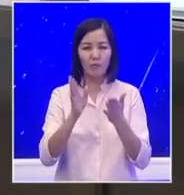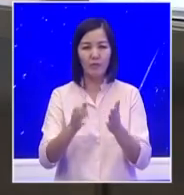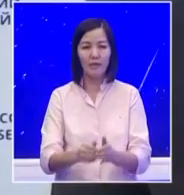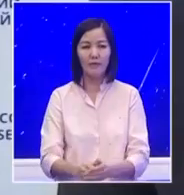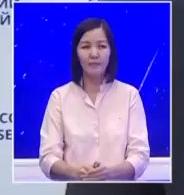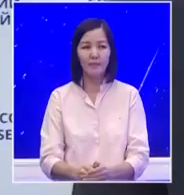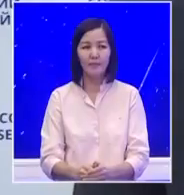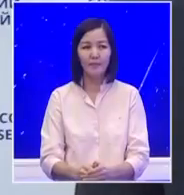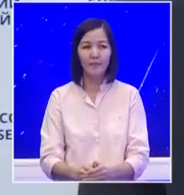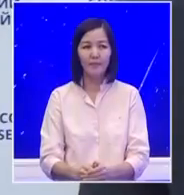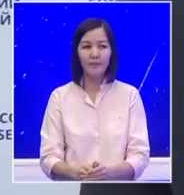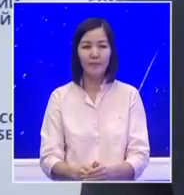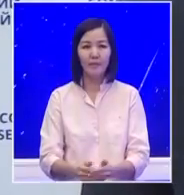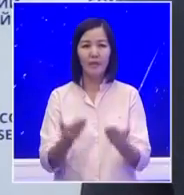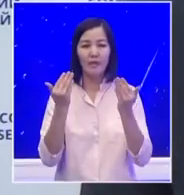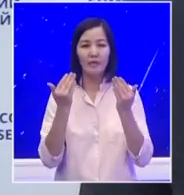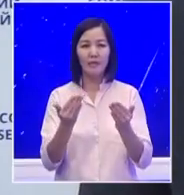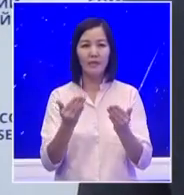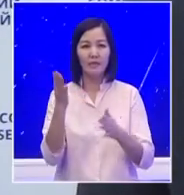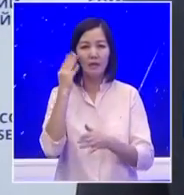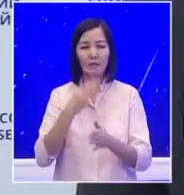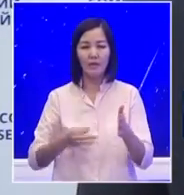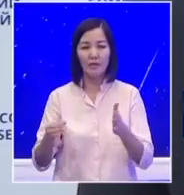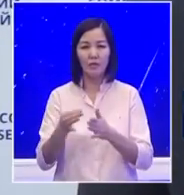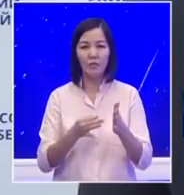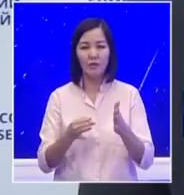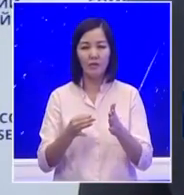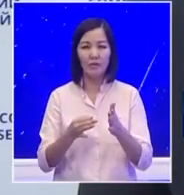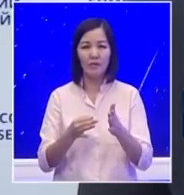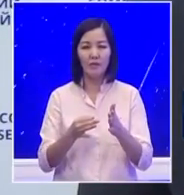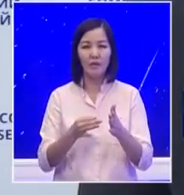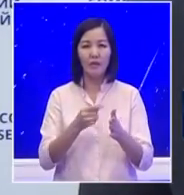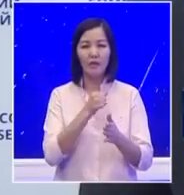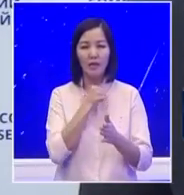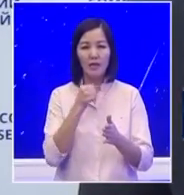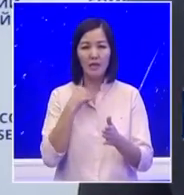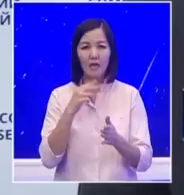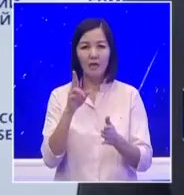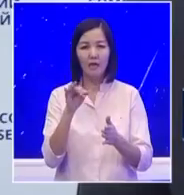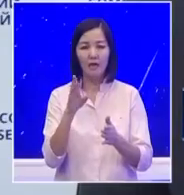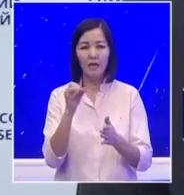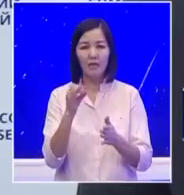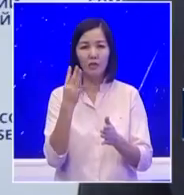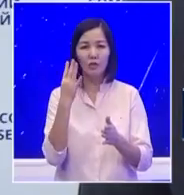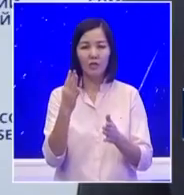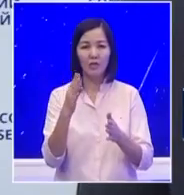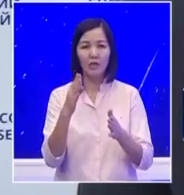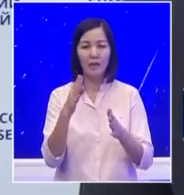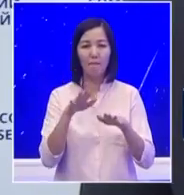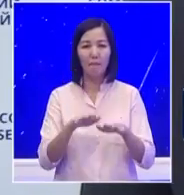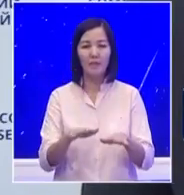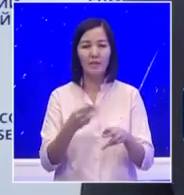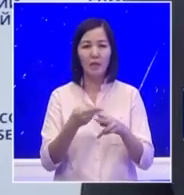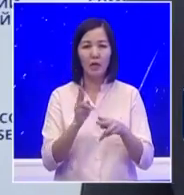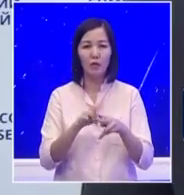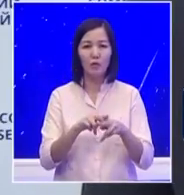хотел бы добавить. В южных регионах Алматинской области на территории Илийского, Талгарского и Карасайского района будут выставлены 14 блокпостов